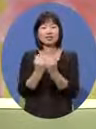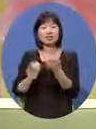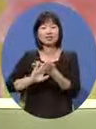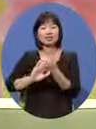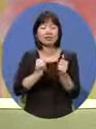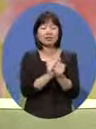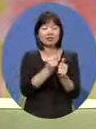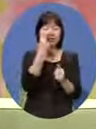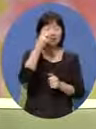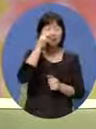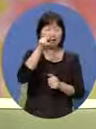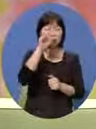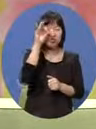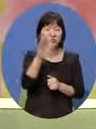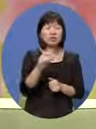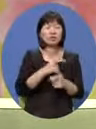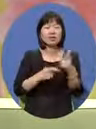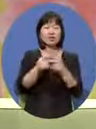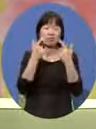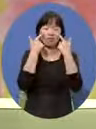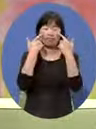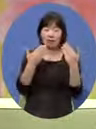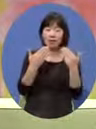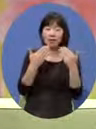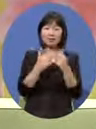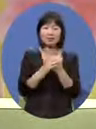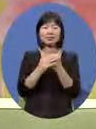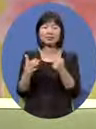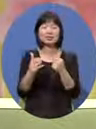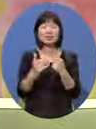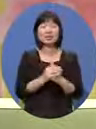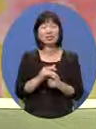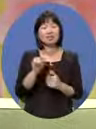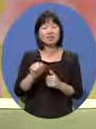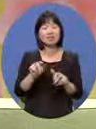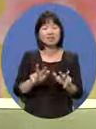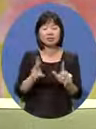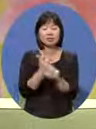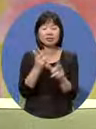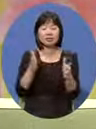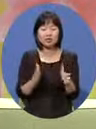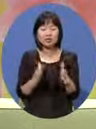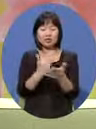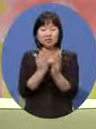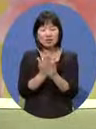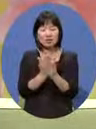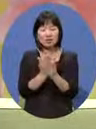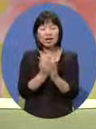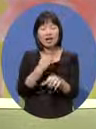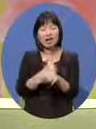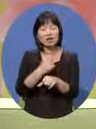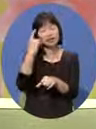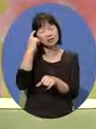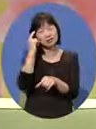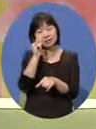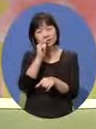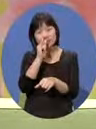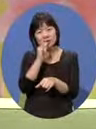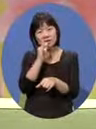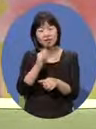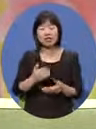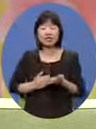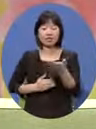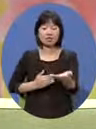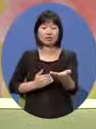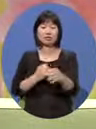보는 거가 네. 더 효과적으로 확 들어온대요. 네. 그러니까 아 요거 내가 이번 주에 여기에는 요로요로한 거를 하려고 그래 하고 이렇게